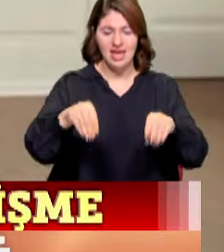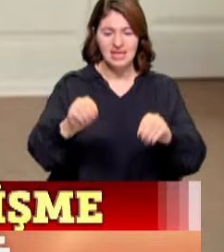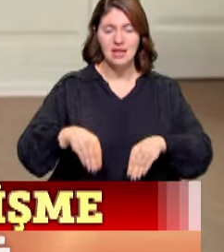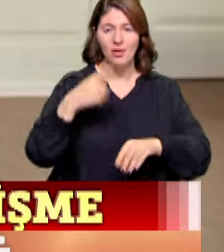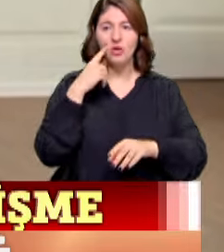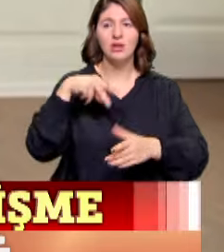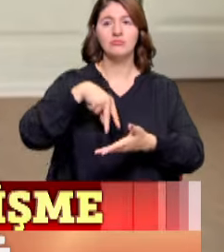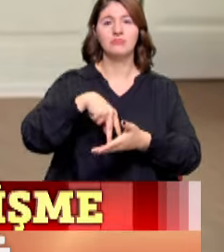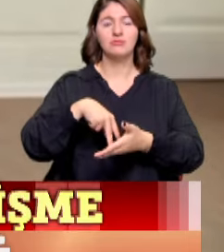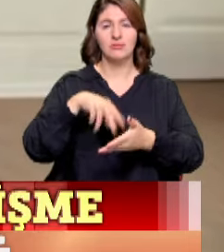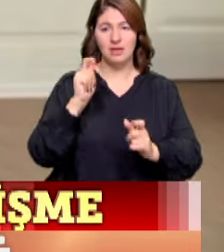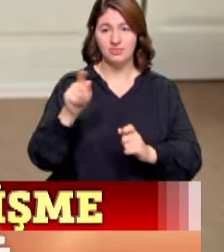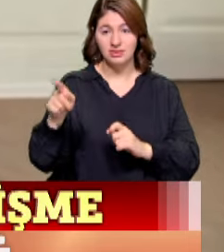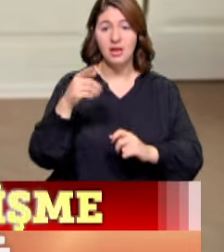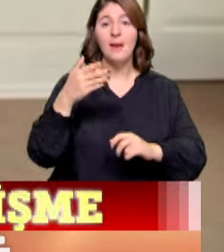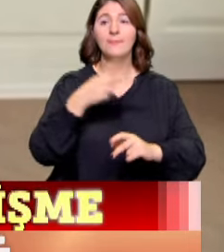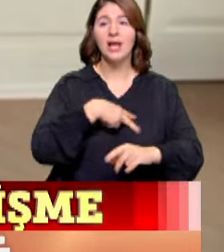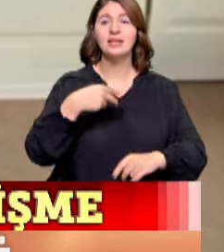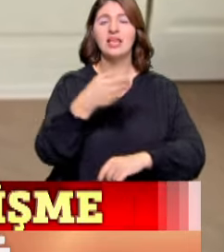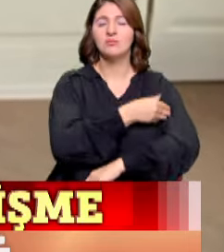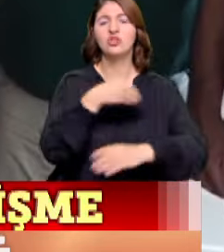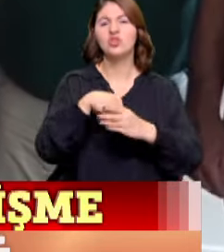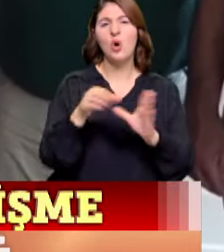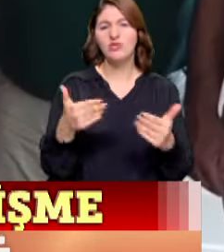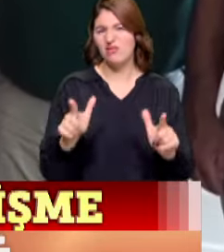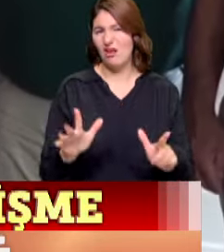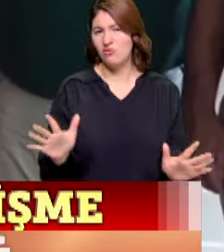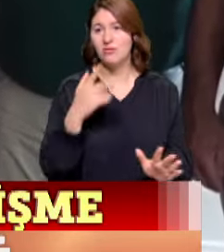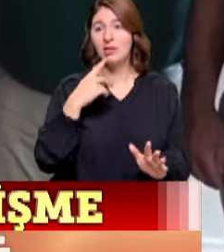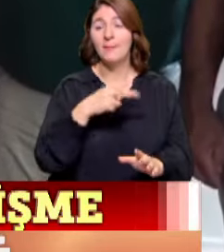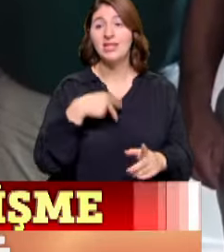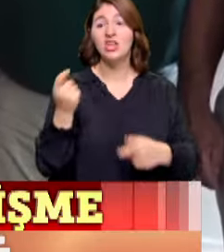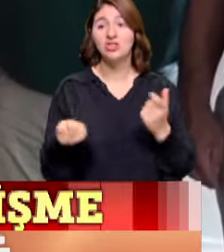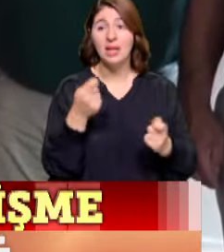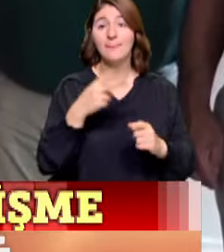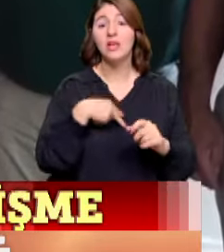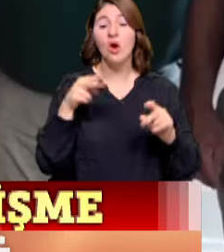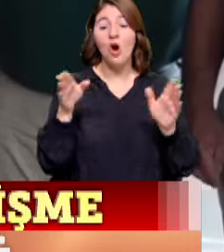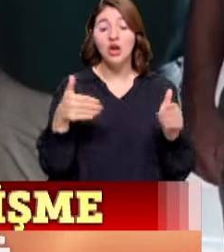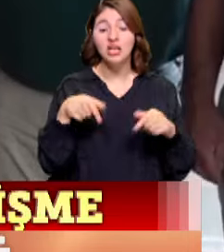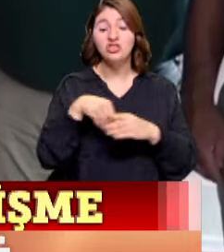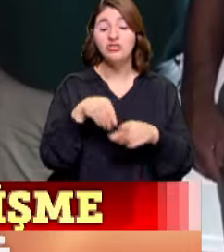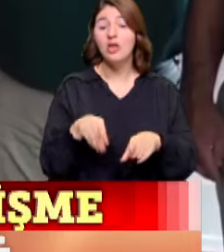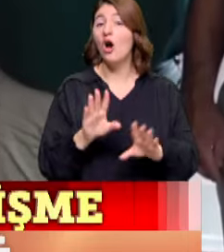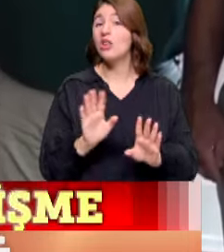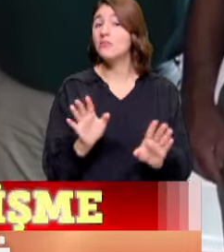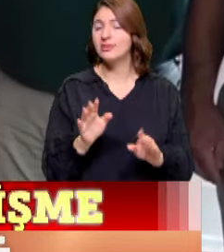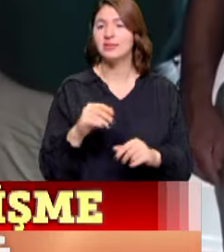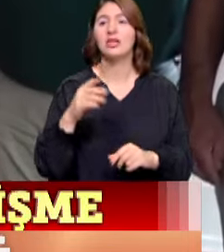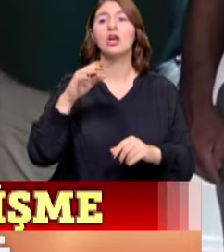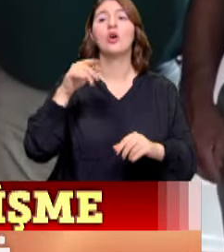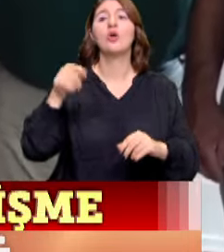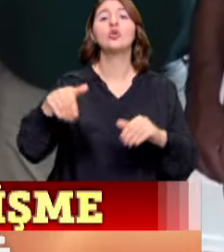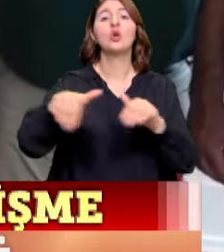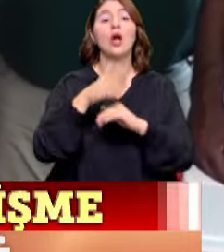poz verdi. Belediye hizmeti için makama gerek yok dedi. Belediye icraatları belediye makamında yapılmaz.